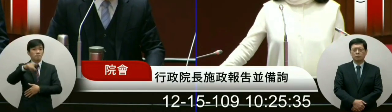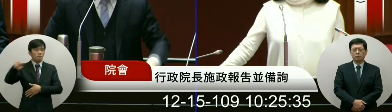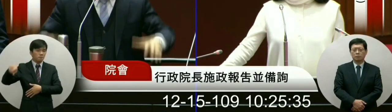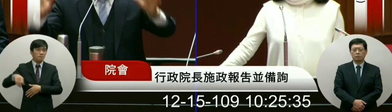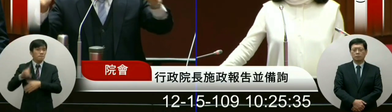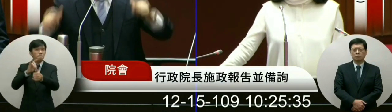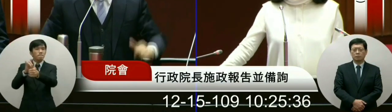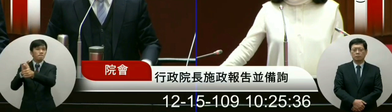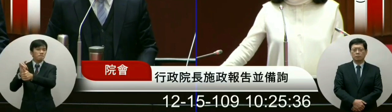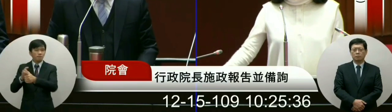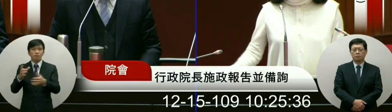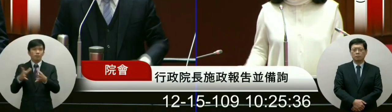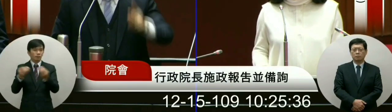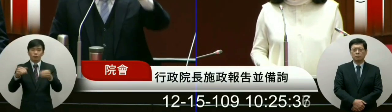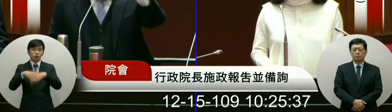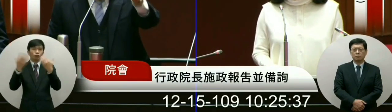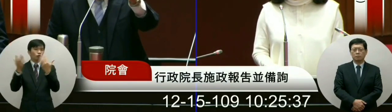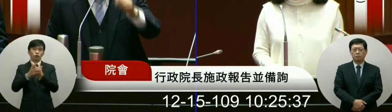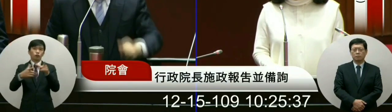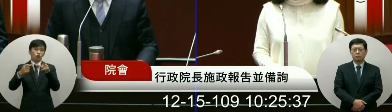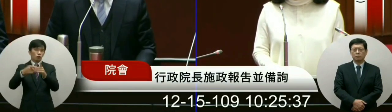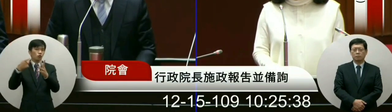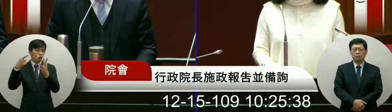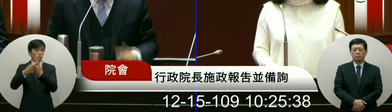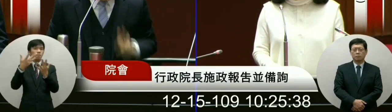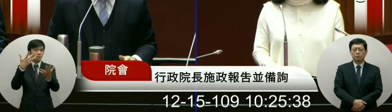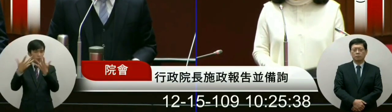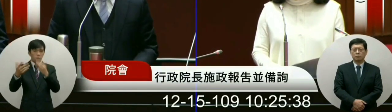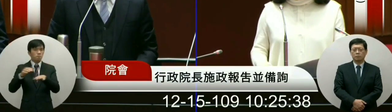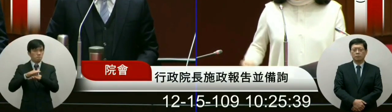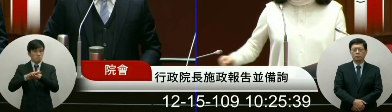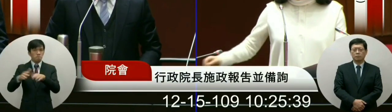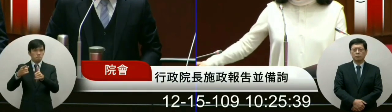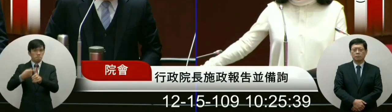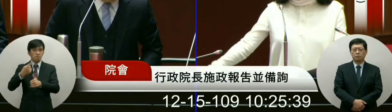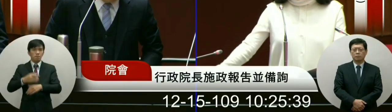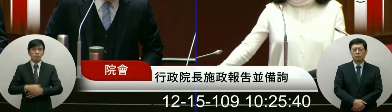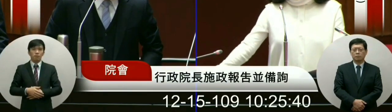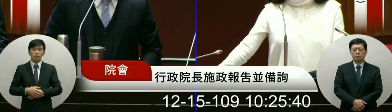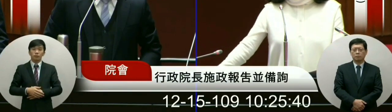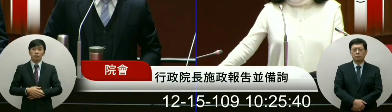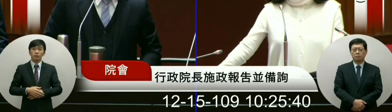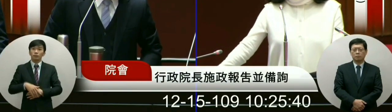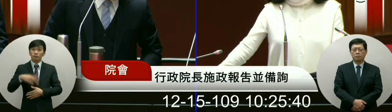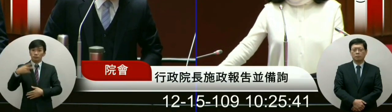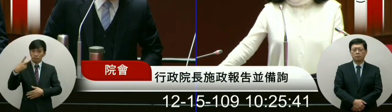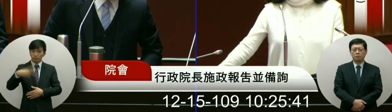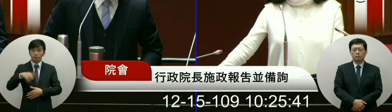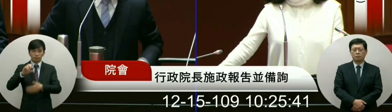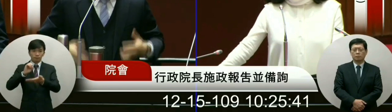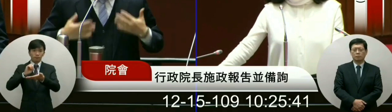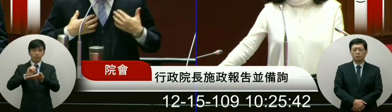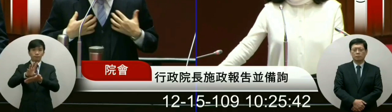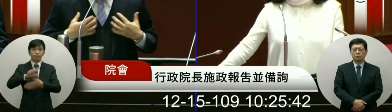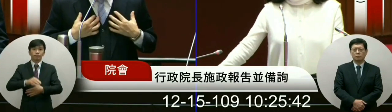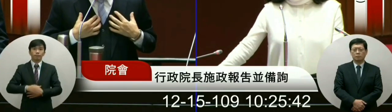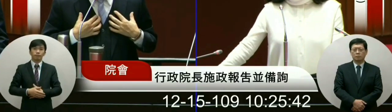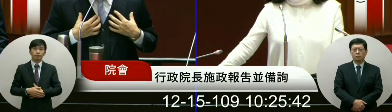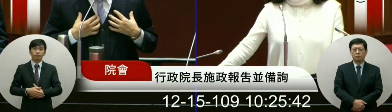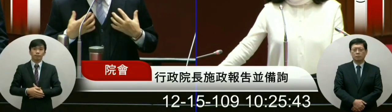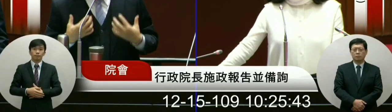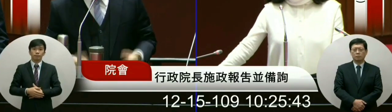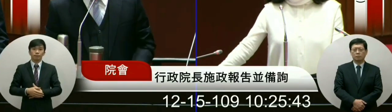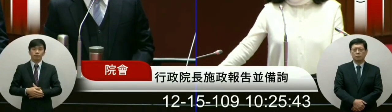欺骗，一切透明，安全第一。进一步我也跟国人同胞报告，我